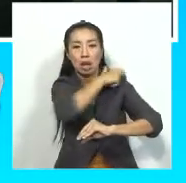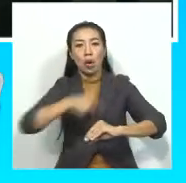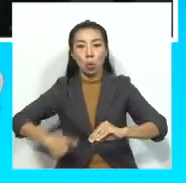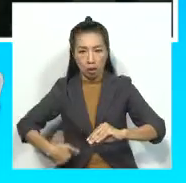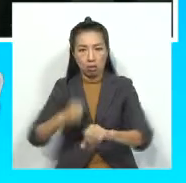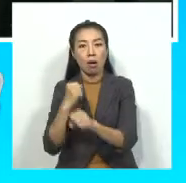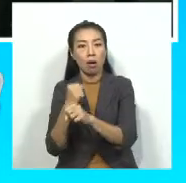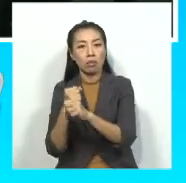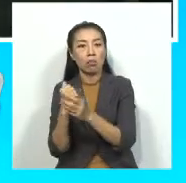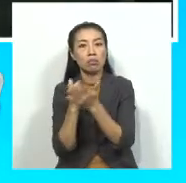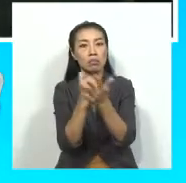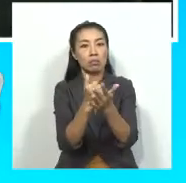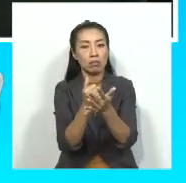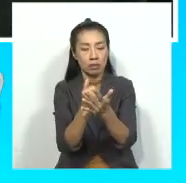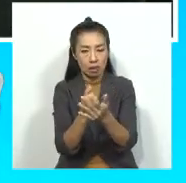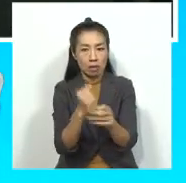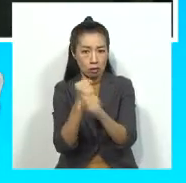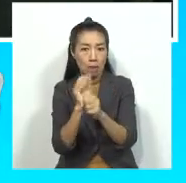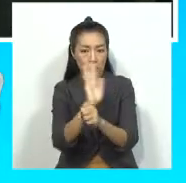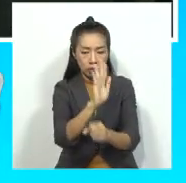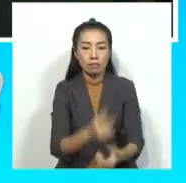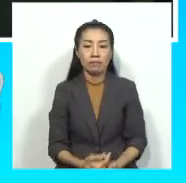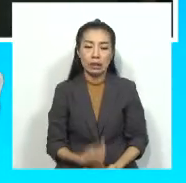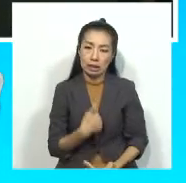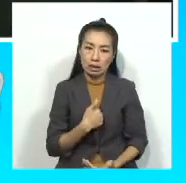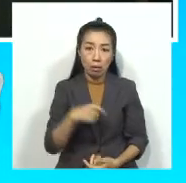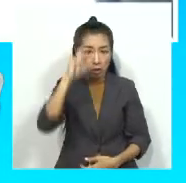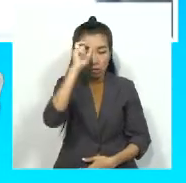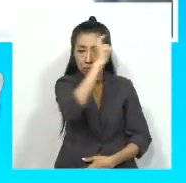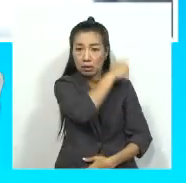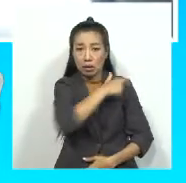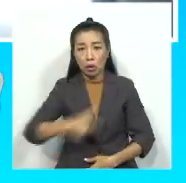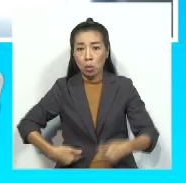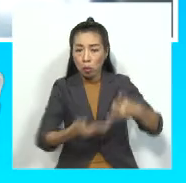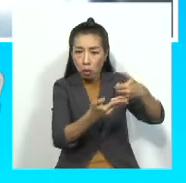งรัชกาลที่9ตรงนี้เพราะฉะนั้นเนี่ยพระองค์ท่านมี